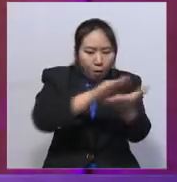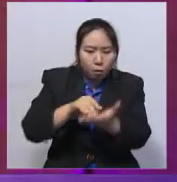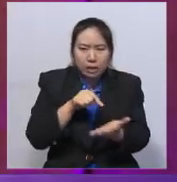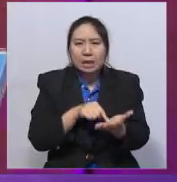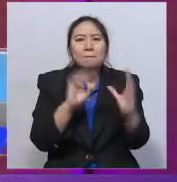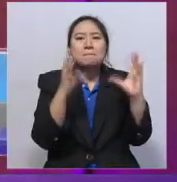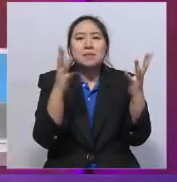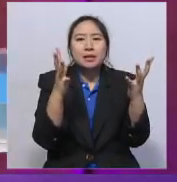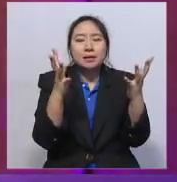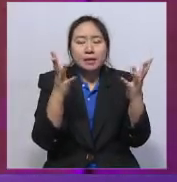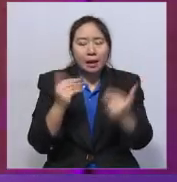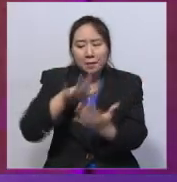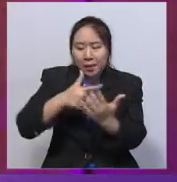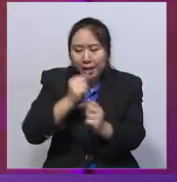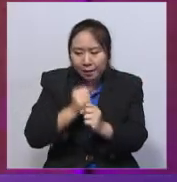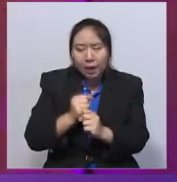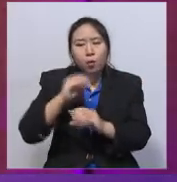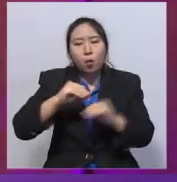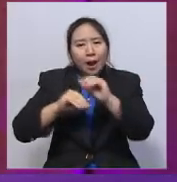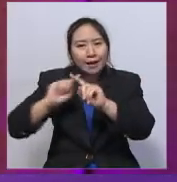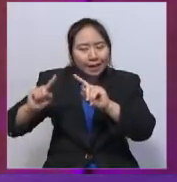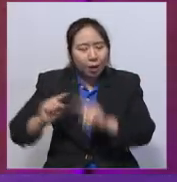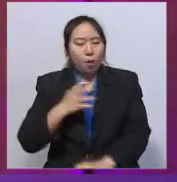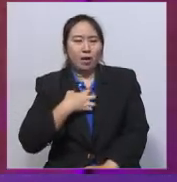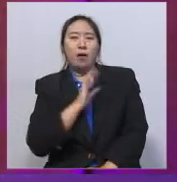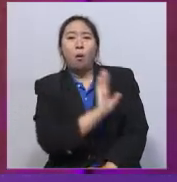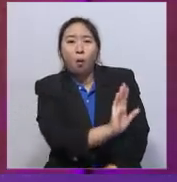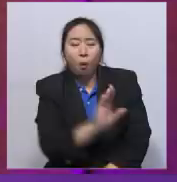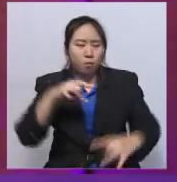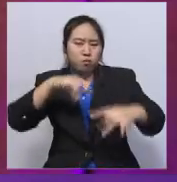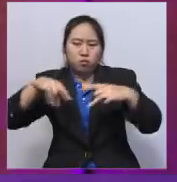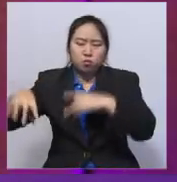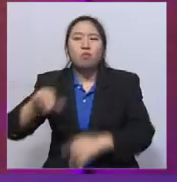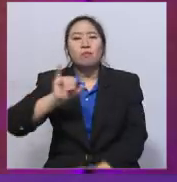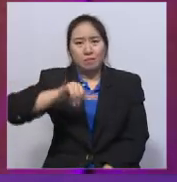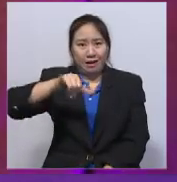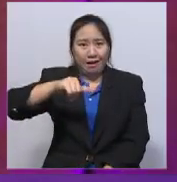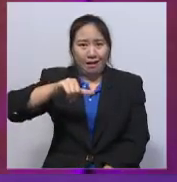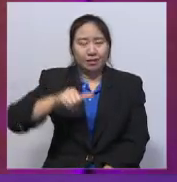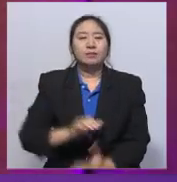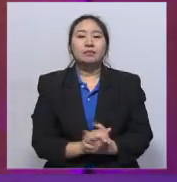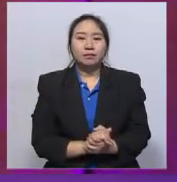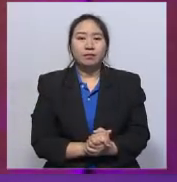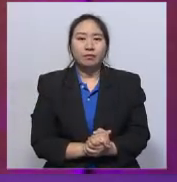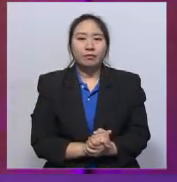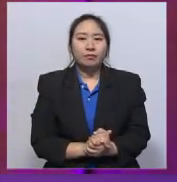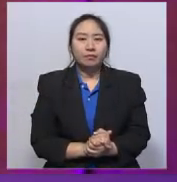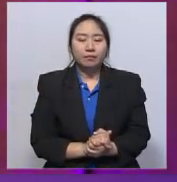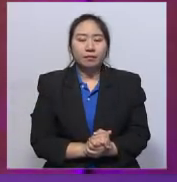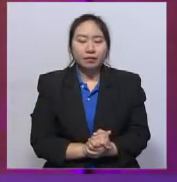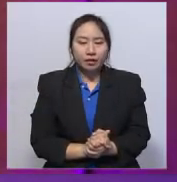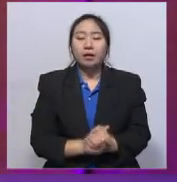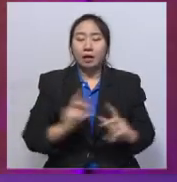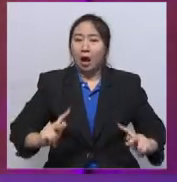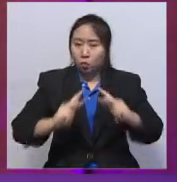ารเวลามีแผนงานโครงการของวันลงไปก็อาจจะไม่ตอบสนองความต้องการของพื้นที่และของประชาชนอย่างแท้จริงทุก